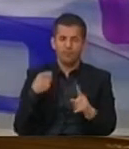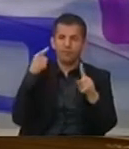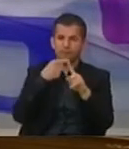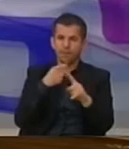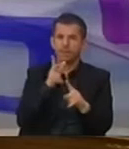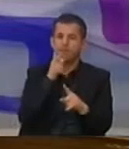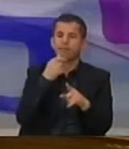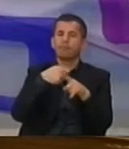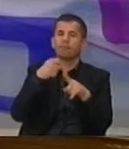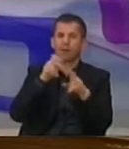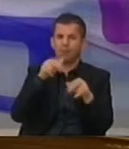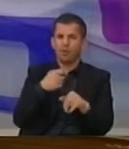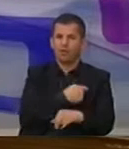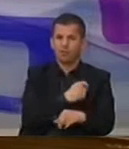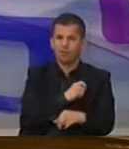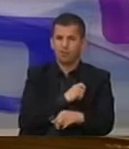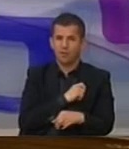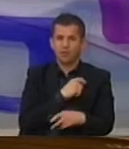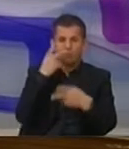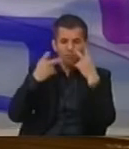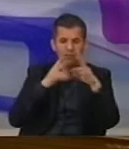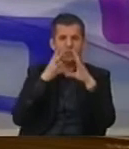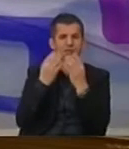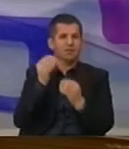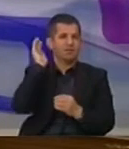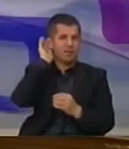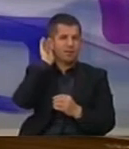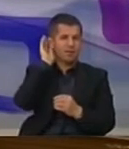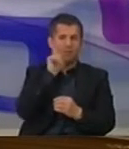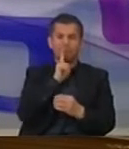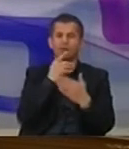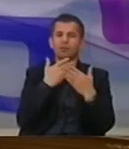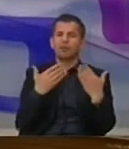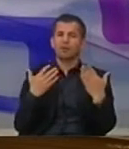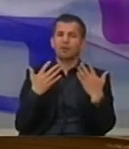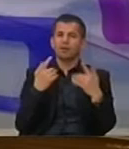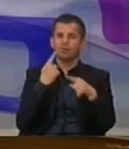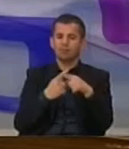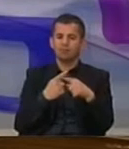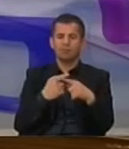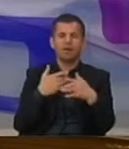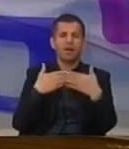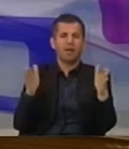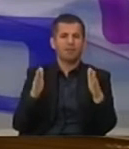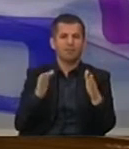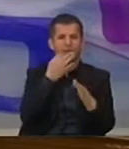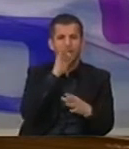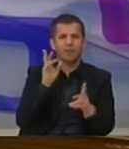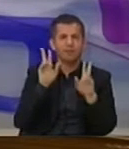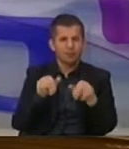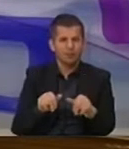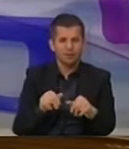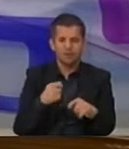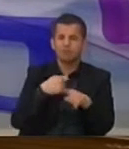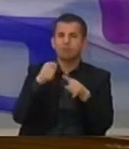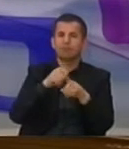edhe pajisja e inspektoratit të tregut në kuadër të ministrisë me një laborator mobil që do të mundson fleksibilitet dhe mundësi për